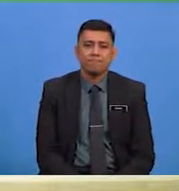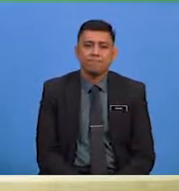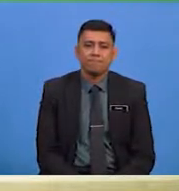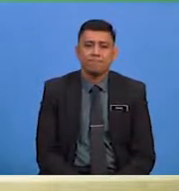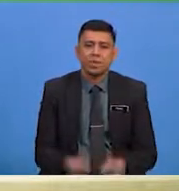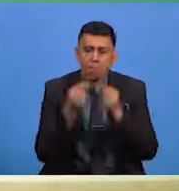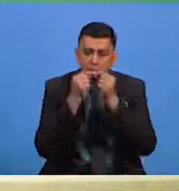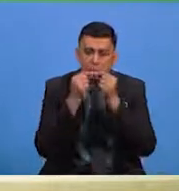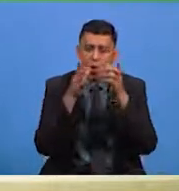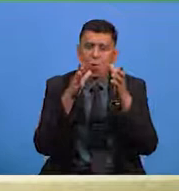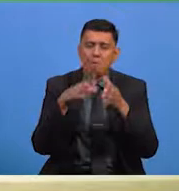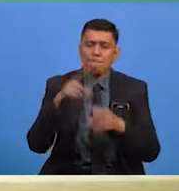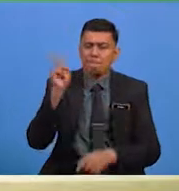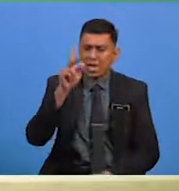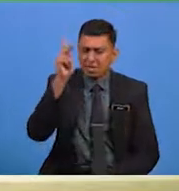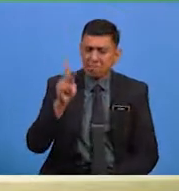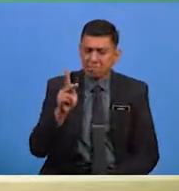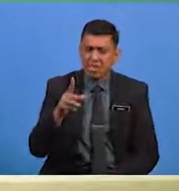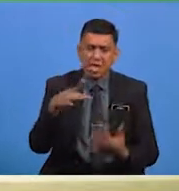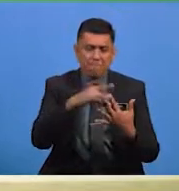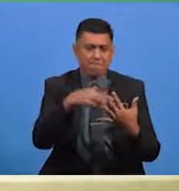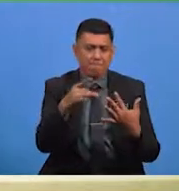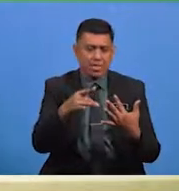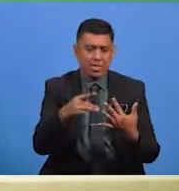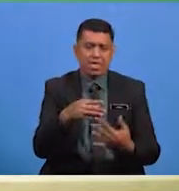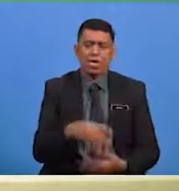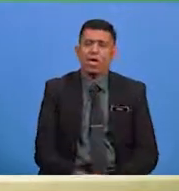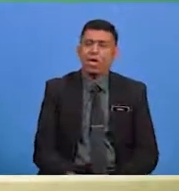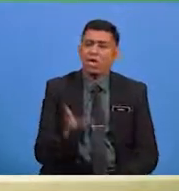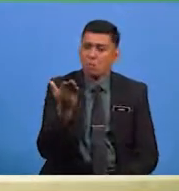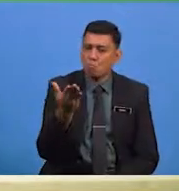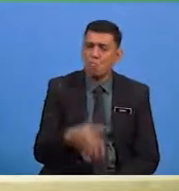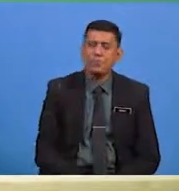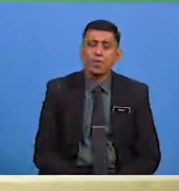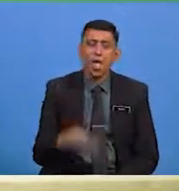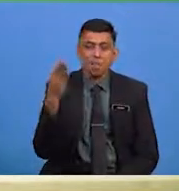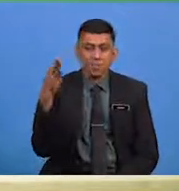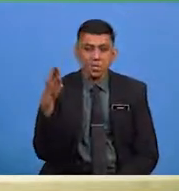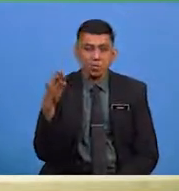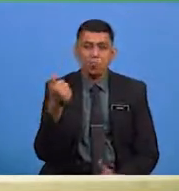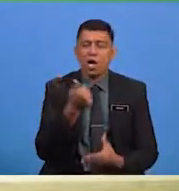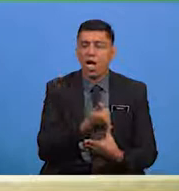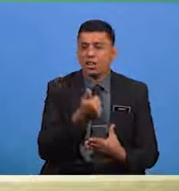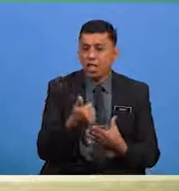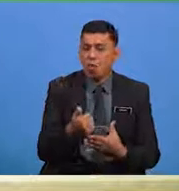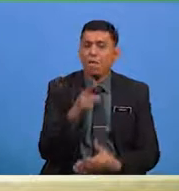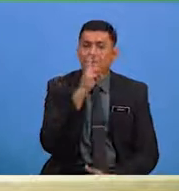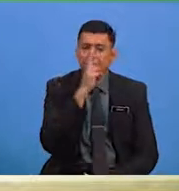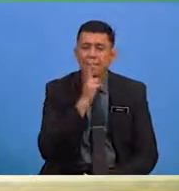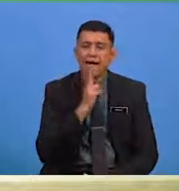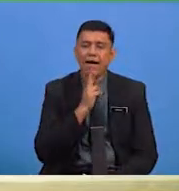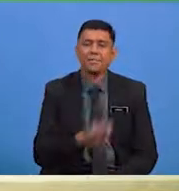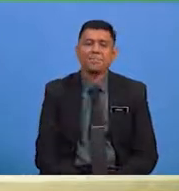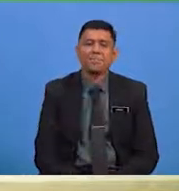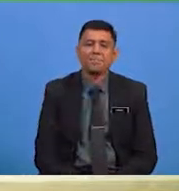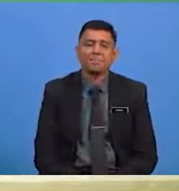Balon manakah yang menjadi pilihan kamu? Biru atau